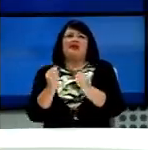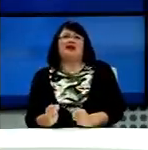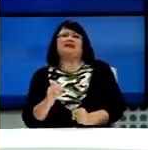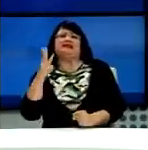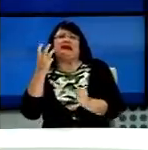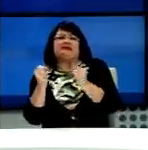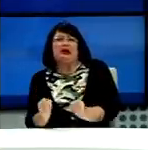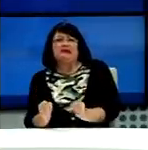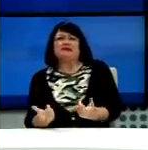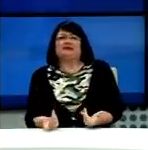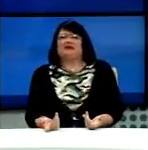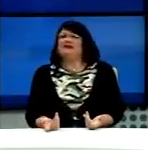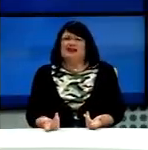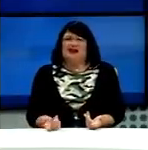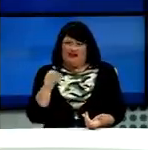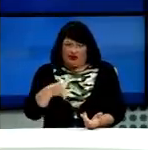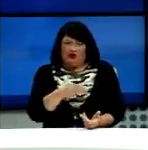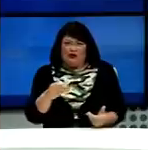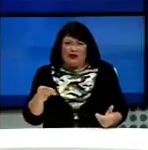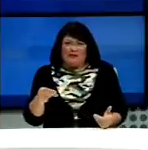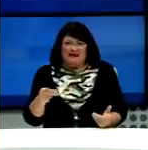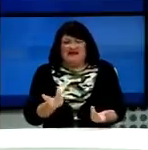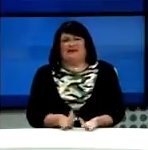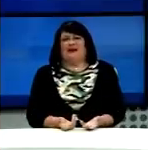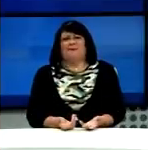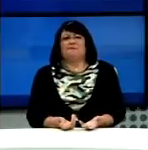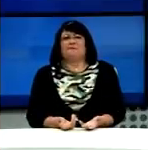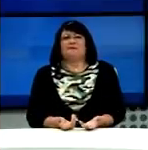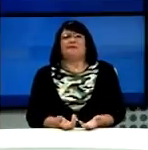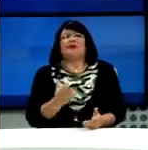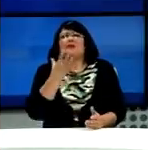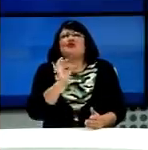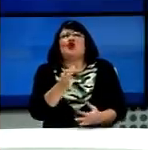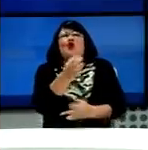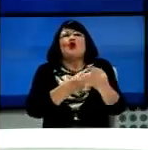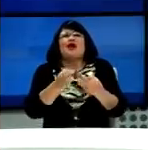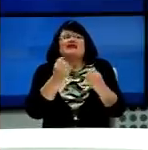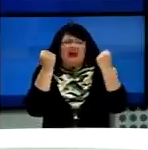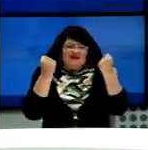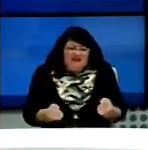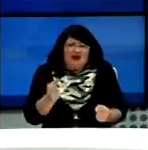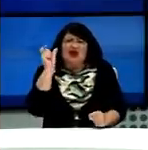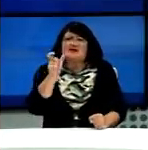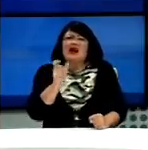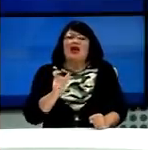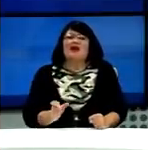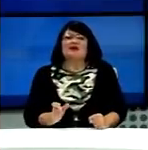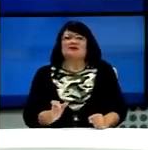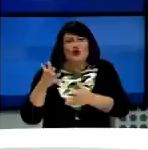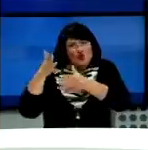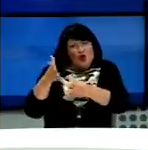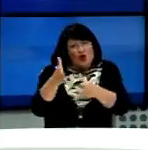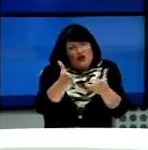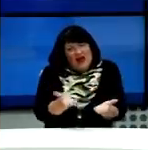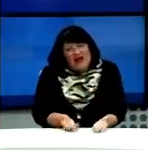τριθέσια, διθέσια σχολεία, αυτό είναι το θέμα μας? Γιατί όμως λέτε τέτοιες χοντράδες, είναι το ερώτημα. Ποιο νομίζετε ότι θα